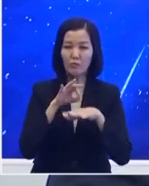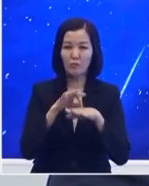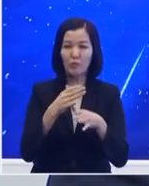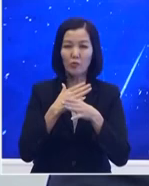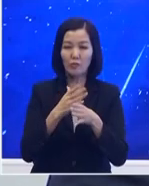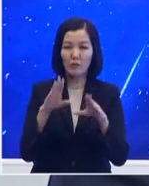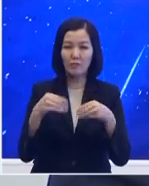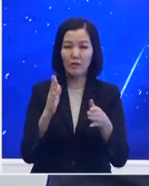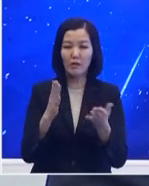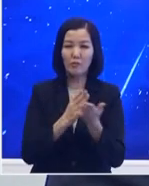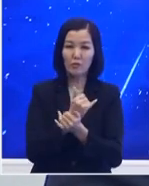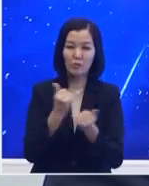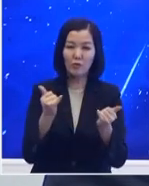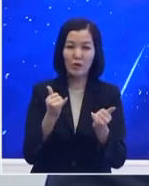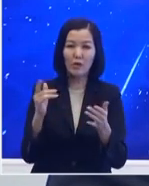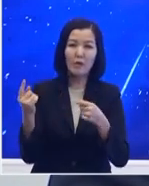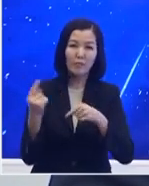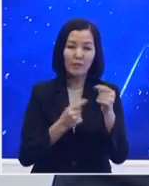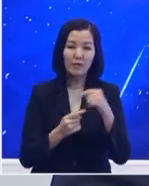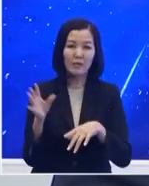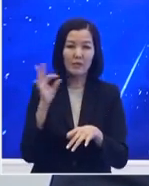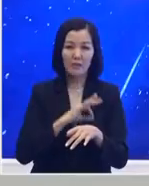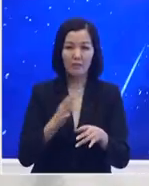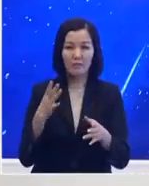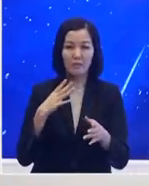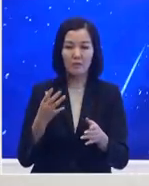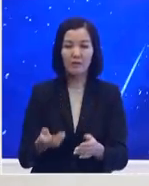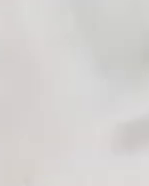күнделікті бұл бизнес ретінде бұдан пайда табу ойлары.